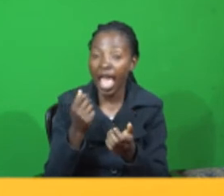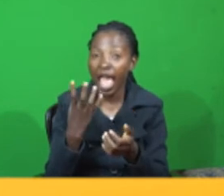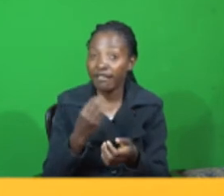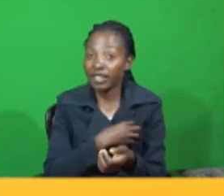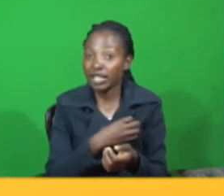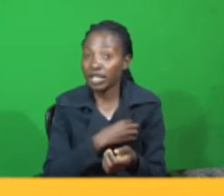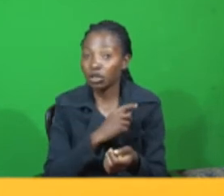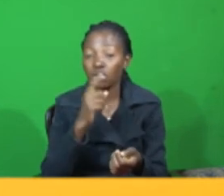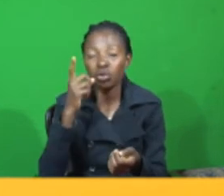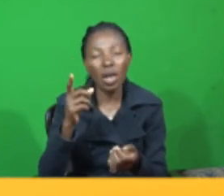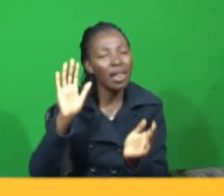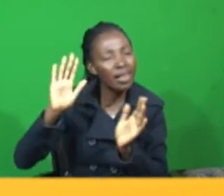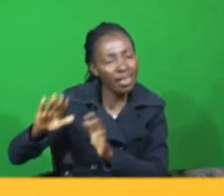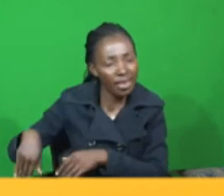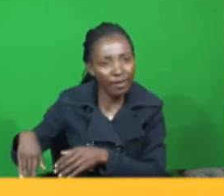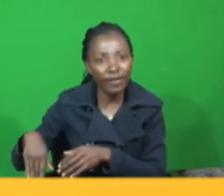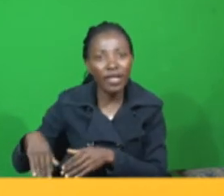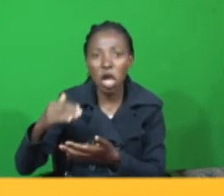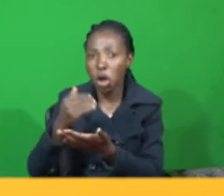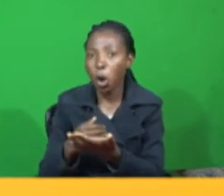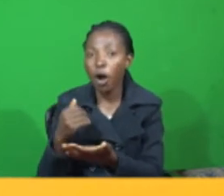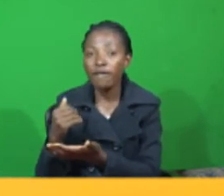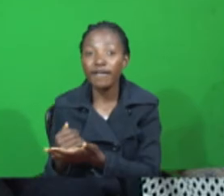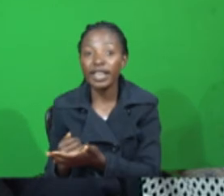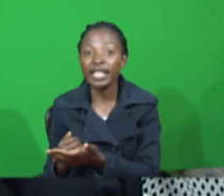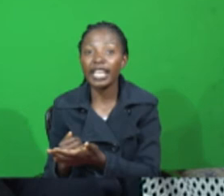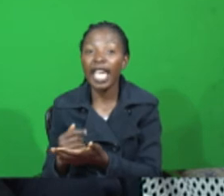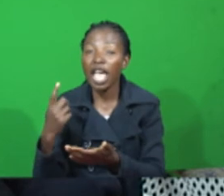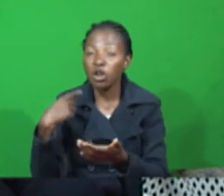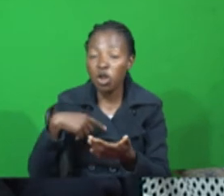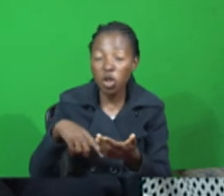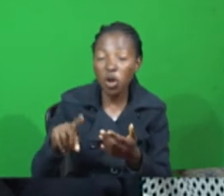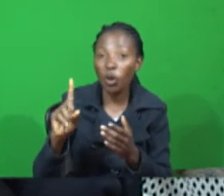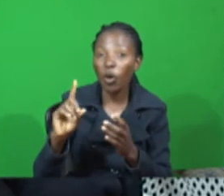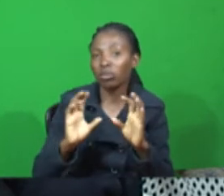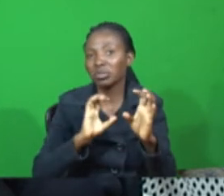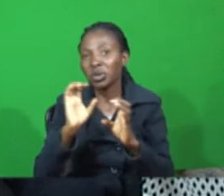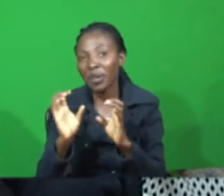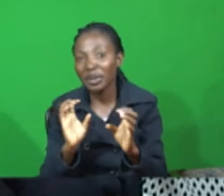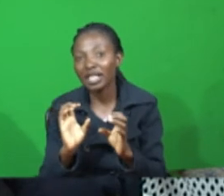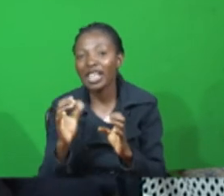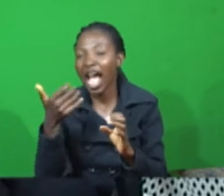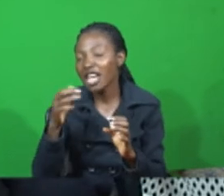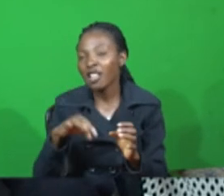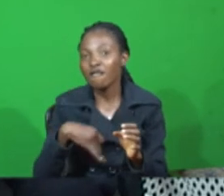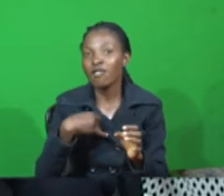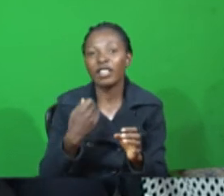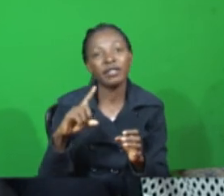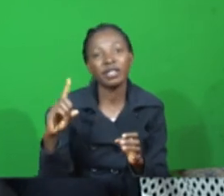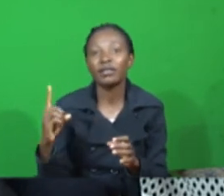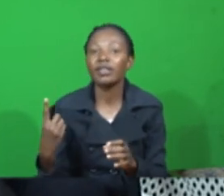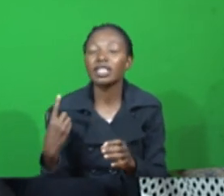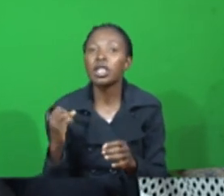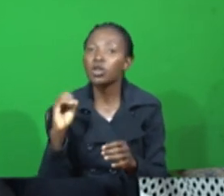pearitari uende umbondoyanana nehama yako ugozouya woisa chipo chako. Alright. Saka sepapa apa unofana kumbomira